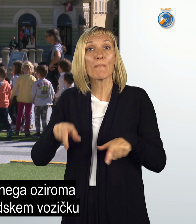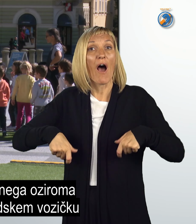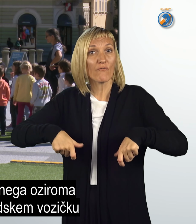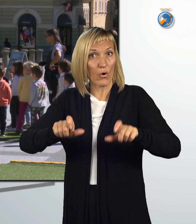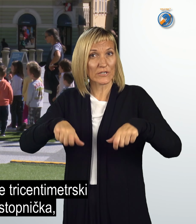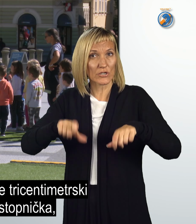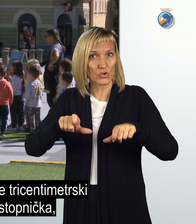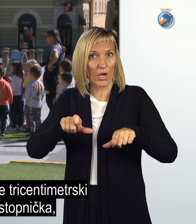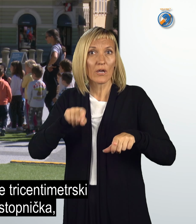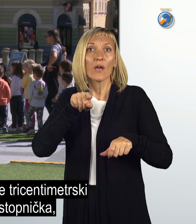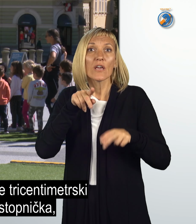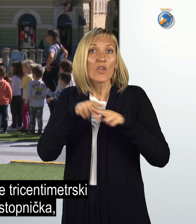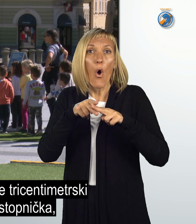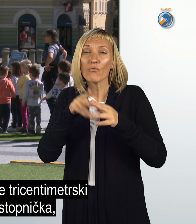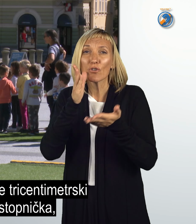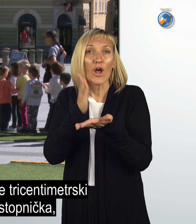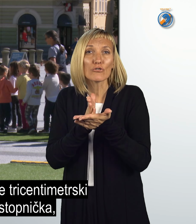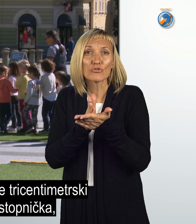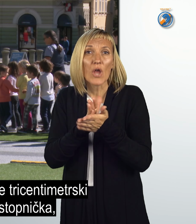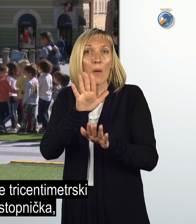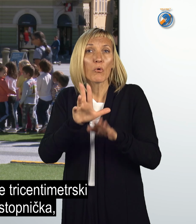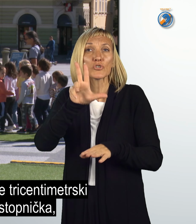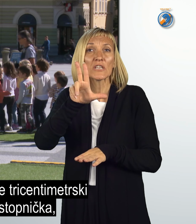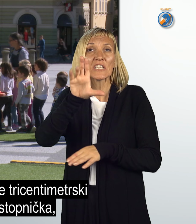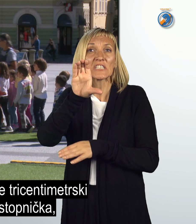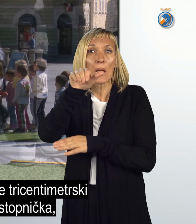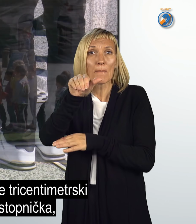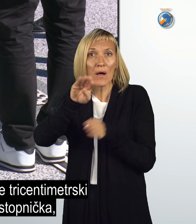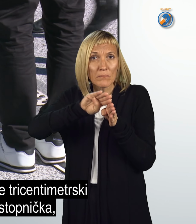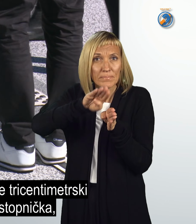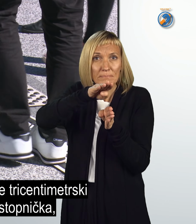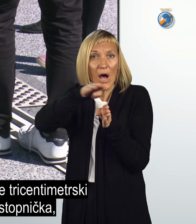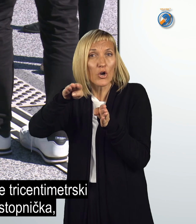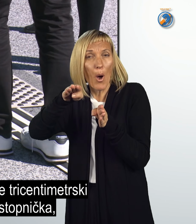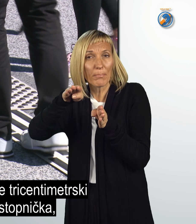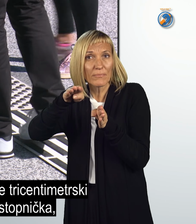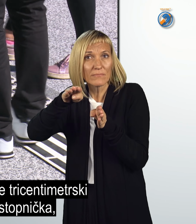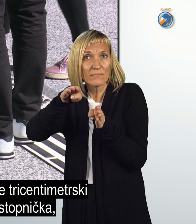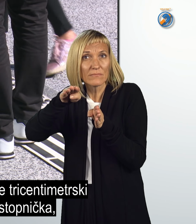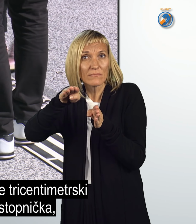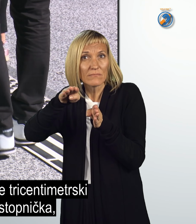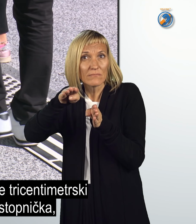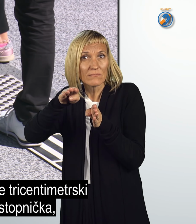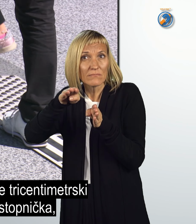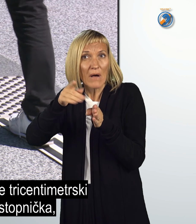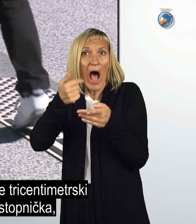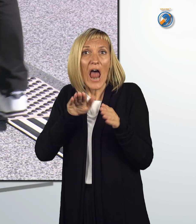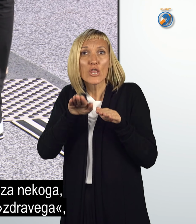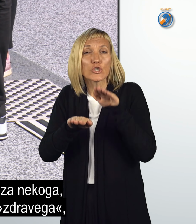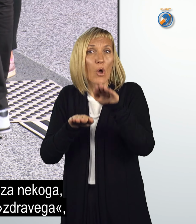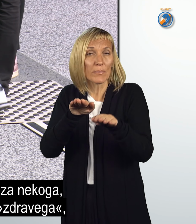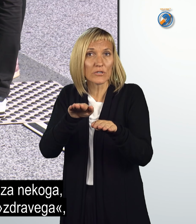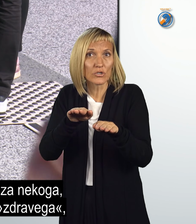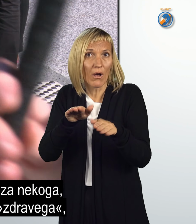invalidskem vozičku predstavlja oviro že morda 3-centimetrski rob oziroma stopnička,